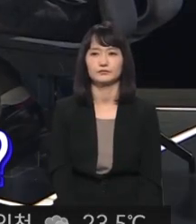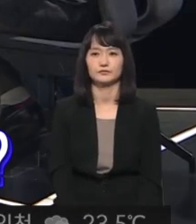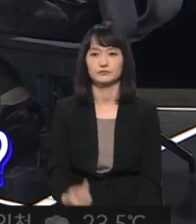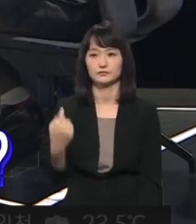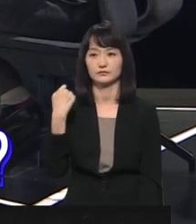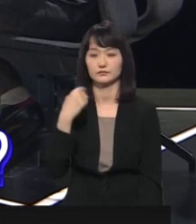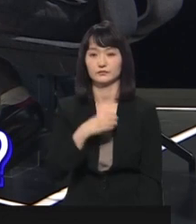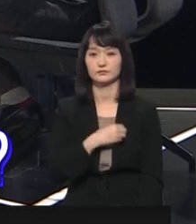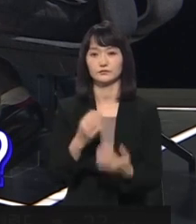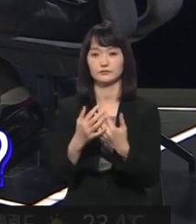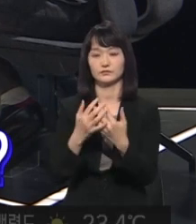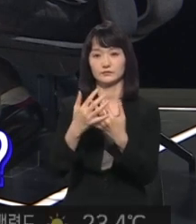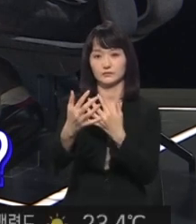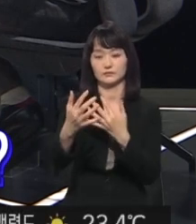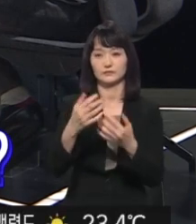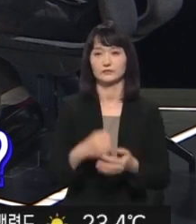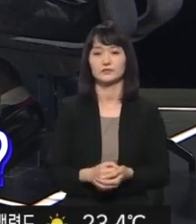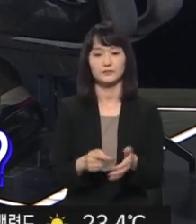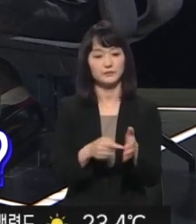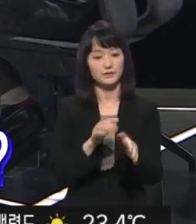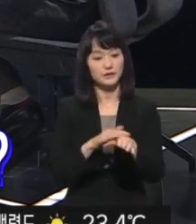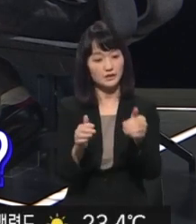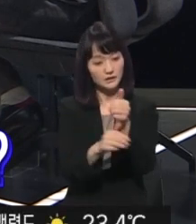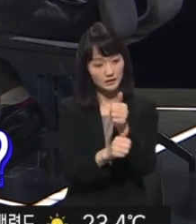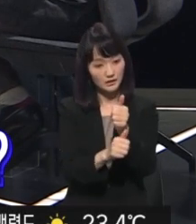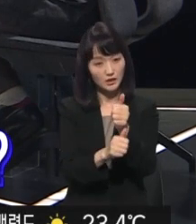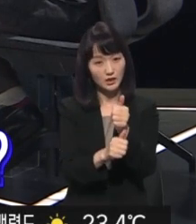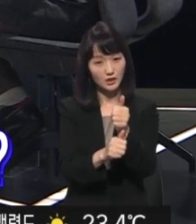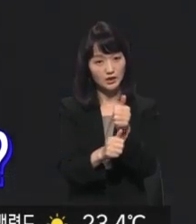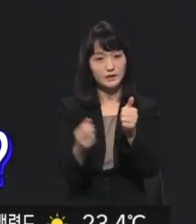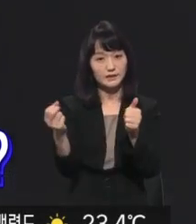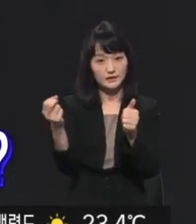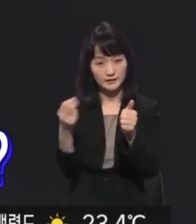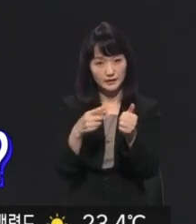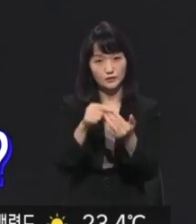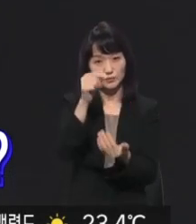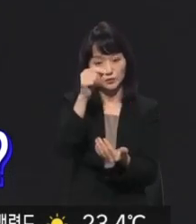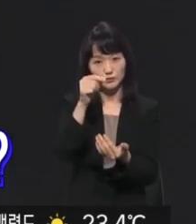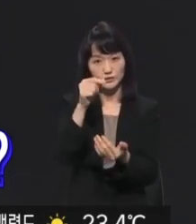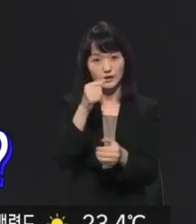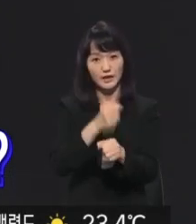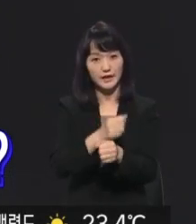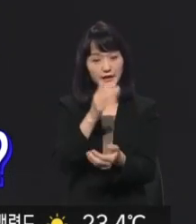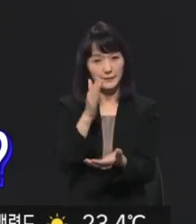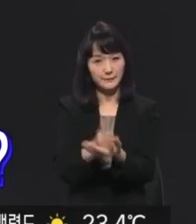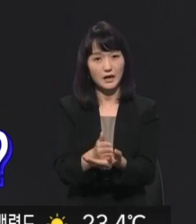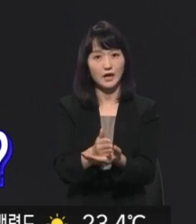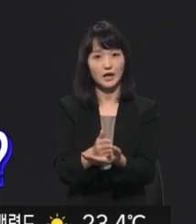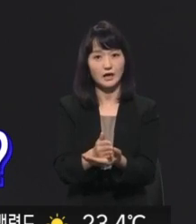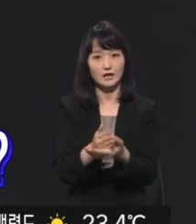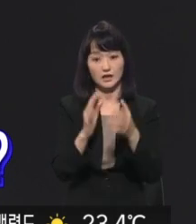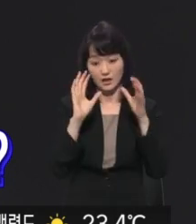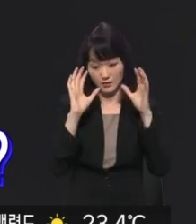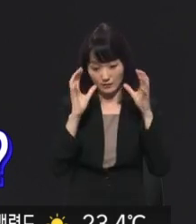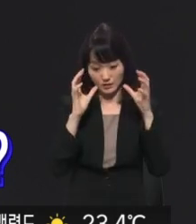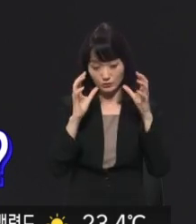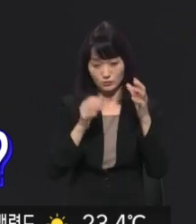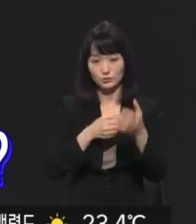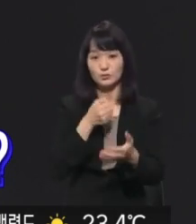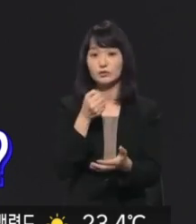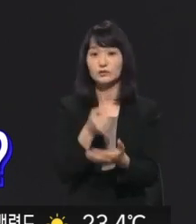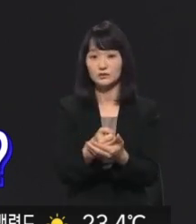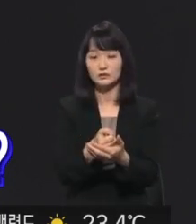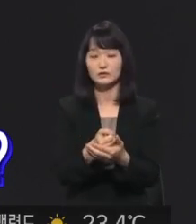했다 그러잖아요 굉장히 를 재 추진하는 방안을 당헌 개정안을 그것도 참 저도 같은 당협위원장 입니다만 참 저도 좀 챙피한